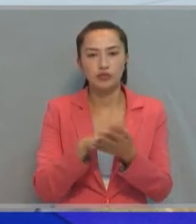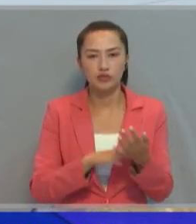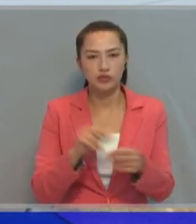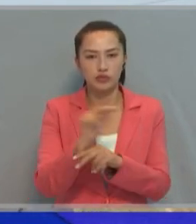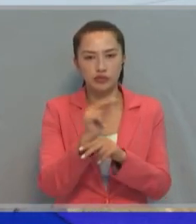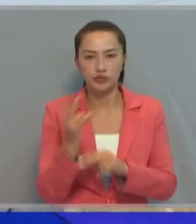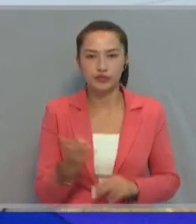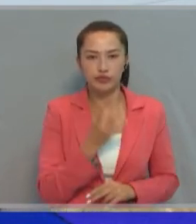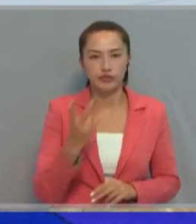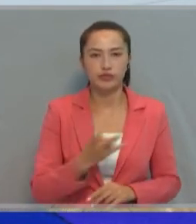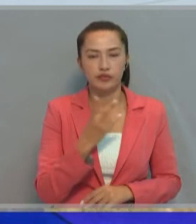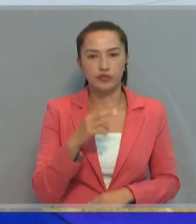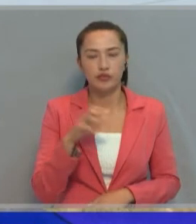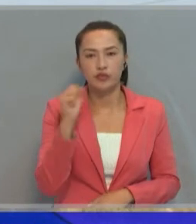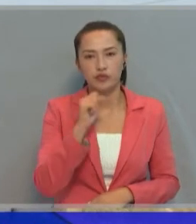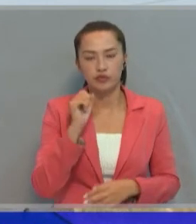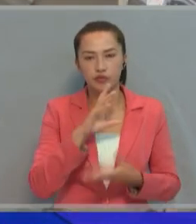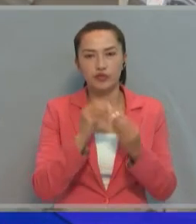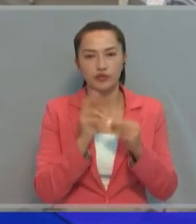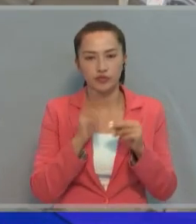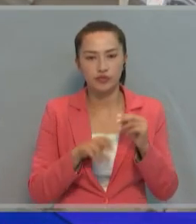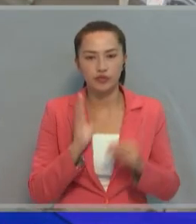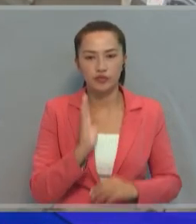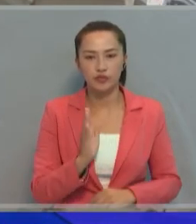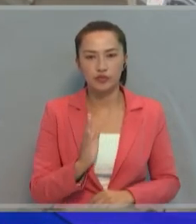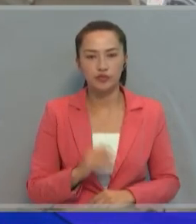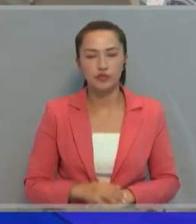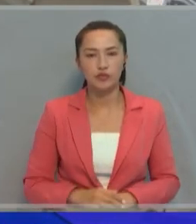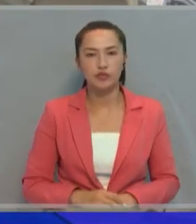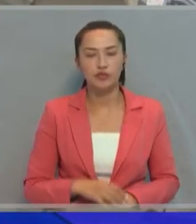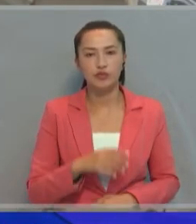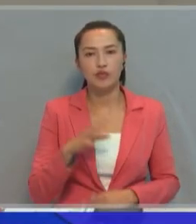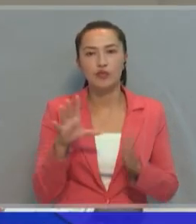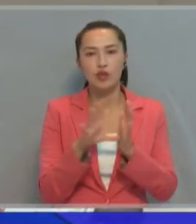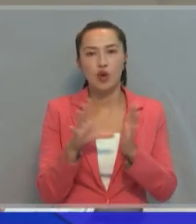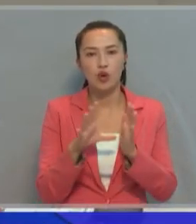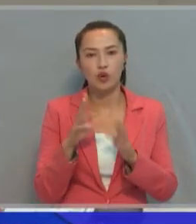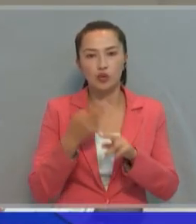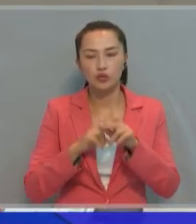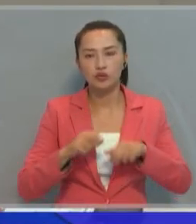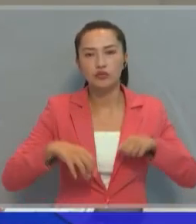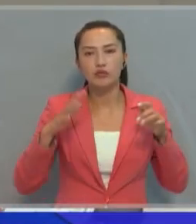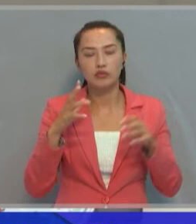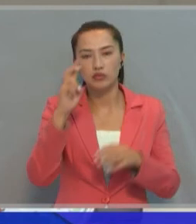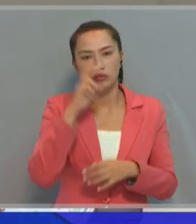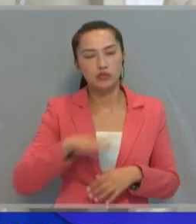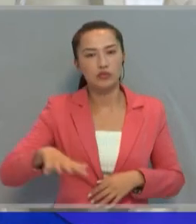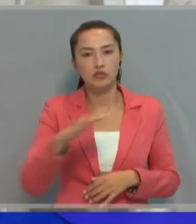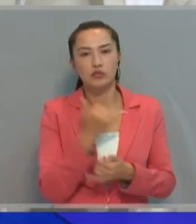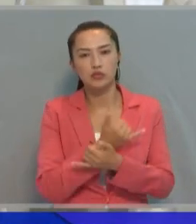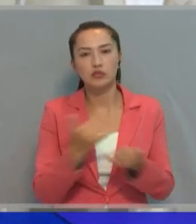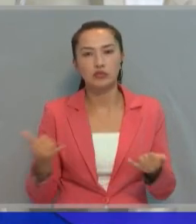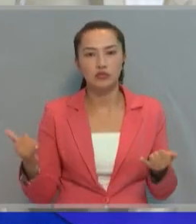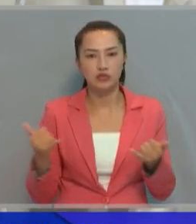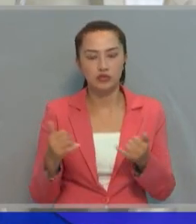жүргізіліп жатыр және осы тамыз айында толықтай тапсырылады. Миллионды қаланы сапалы электр жарығымен қамтамасыз ету мақсатында дәл қазіргі таңда